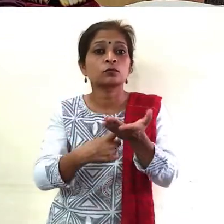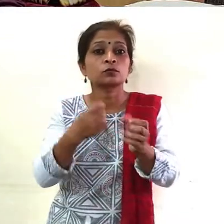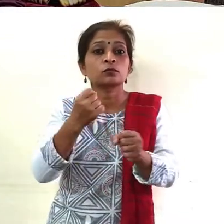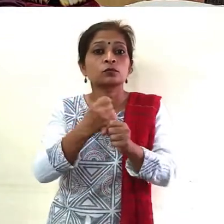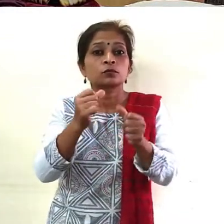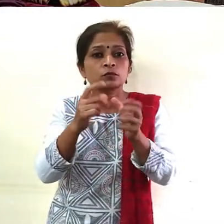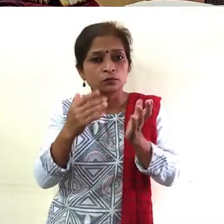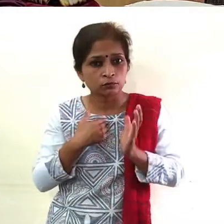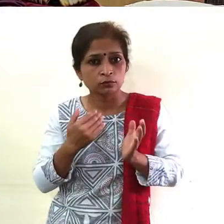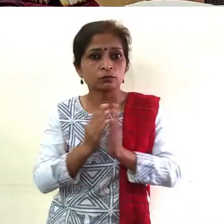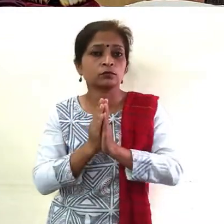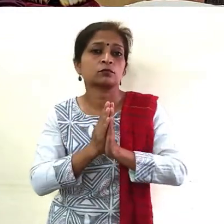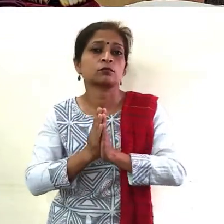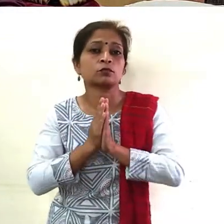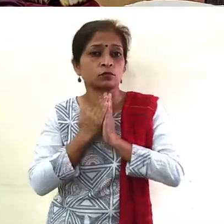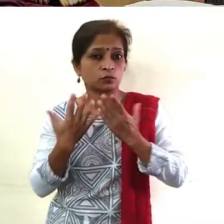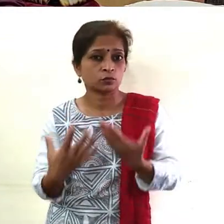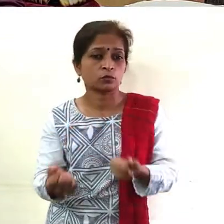करूं,